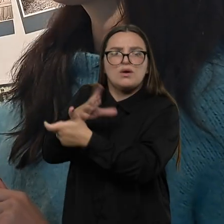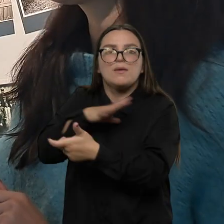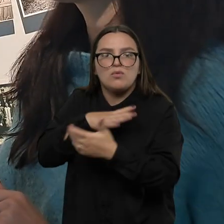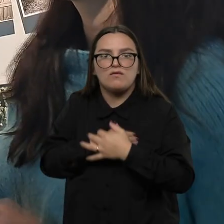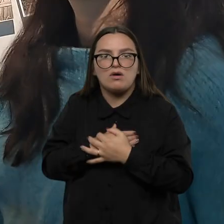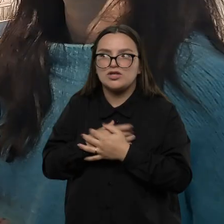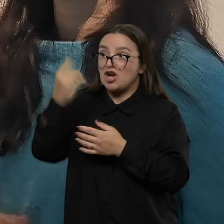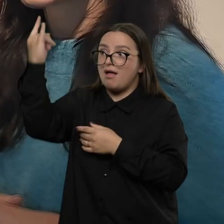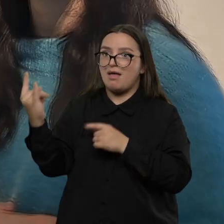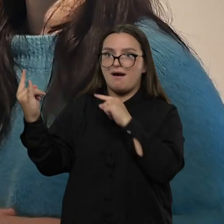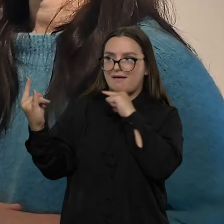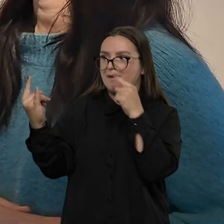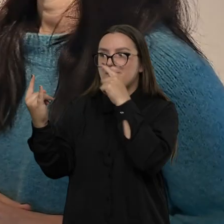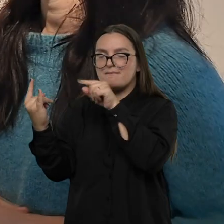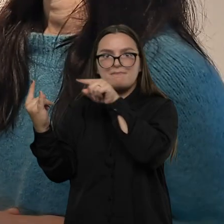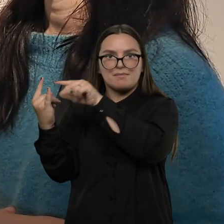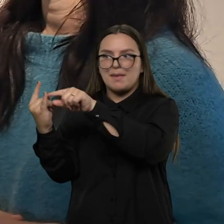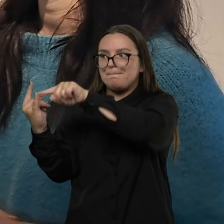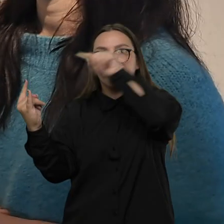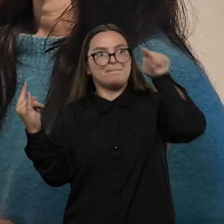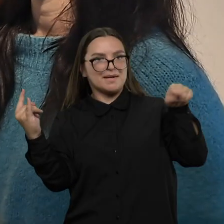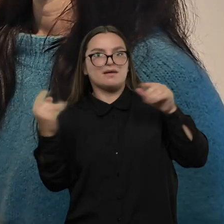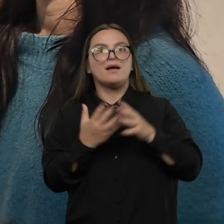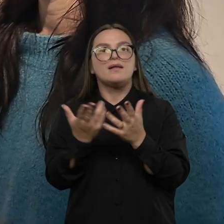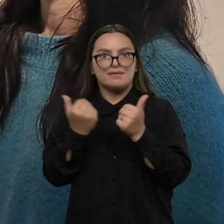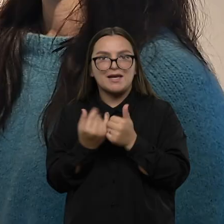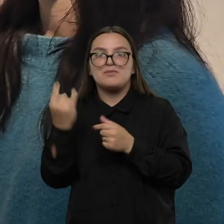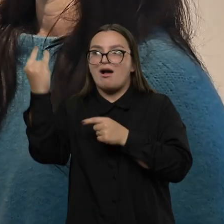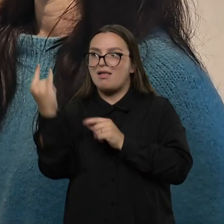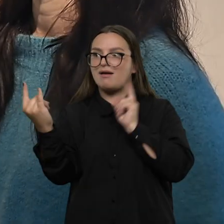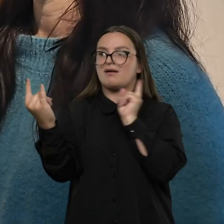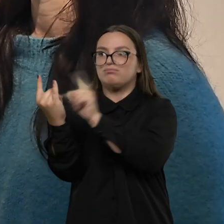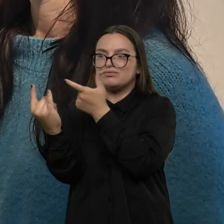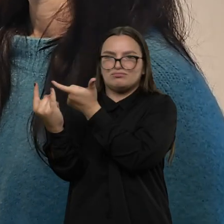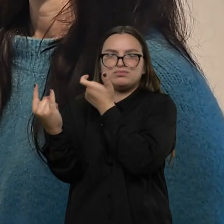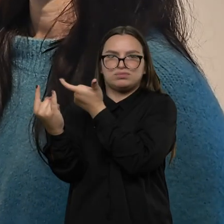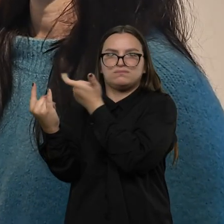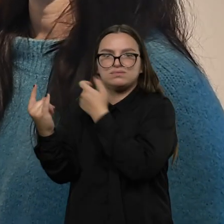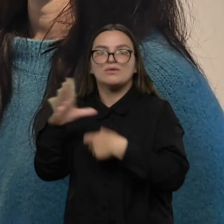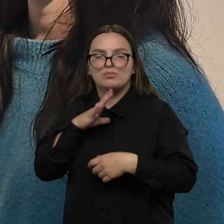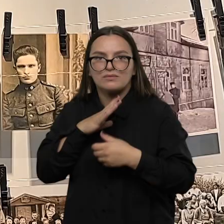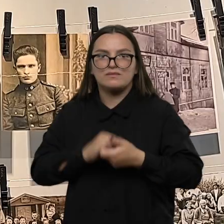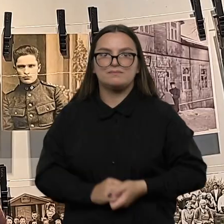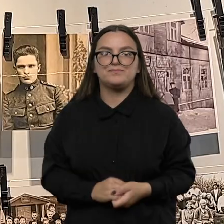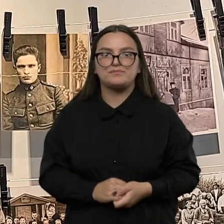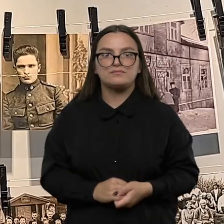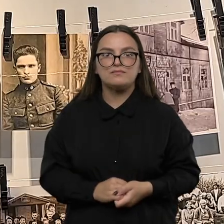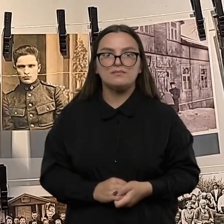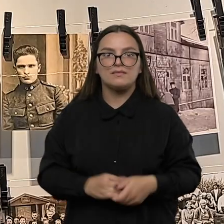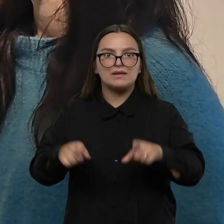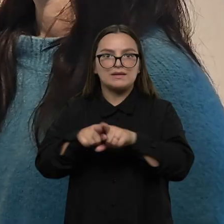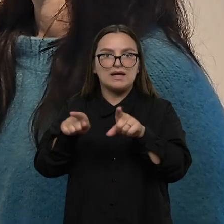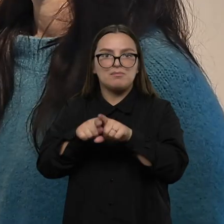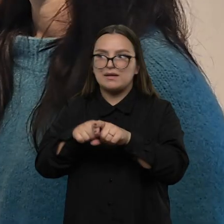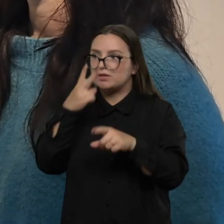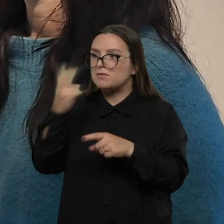Tai tiesiai priešais langą? Tiesiai prieš langą. Atskridę ir čionais buvo atsimušę į sieną. Taip. O ant Šventoriaus